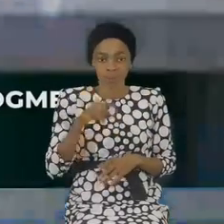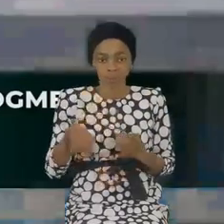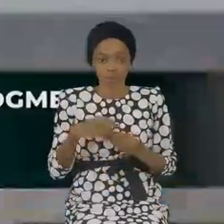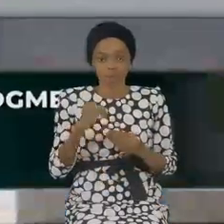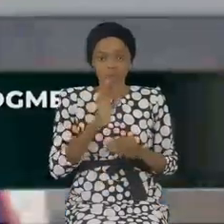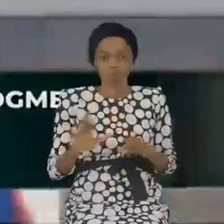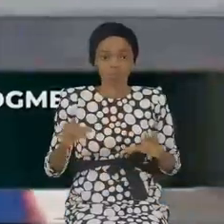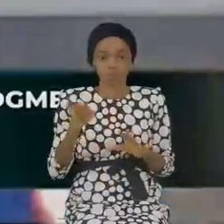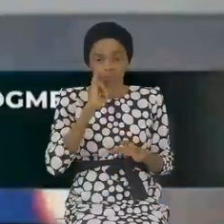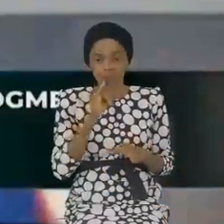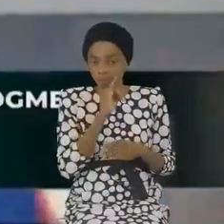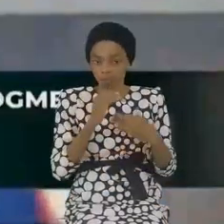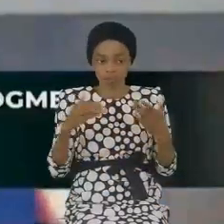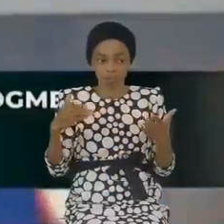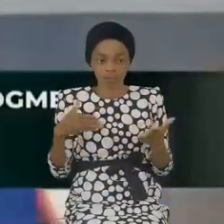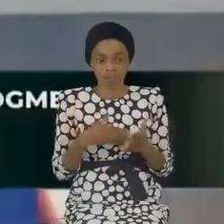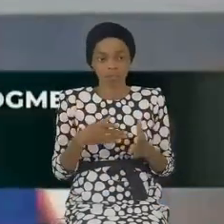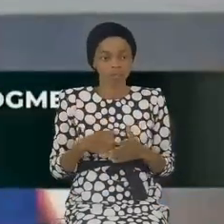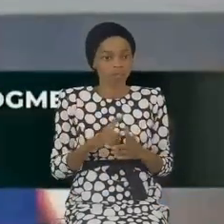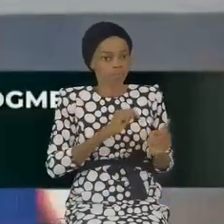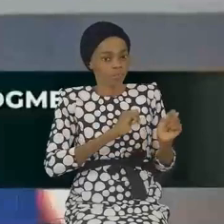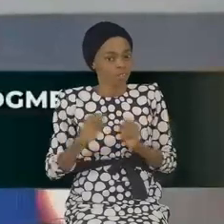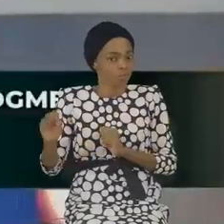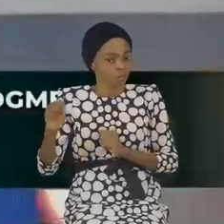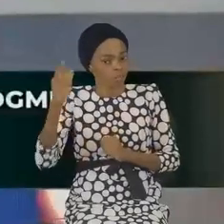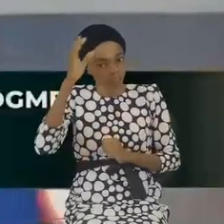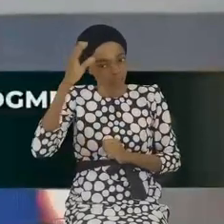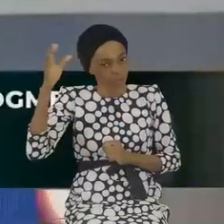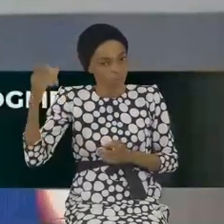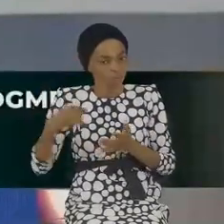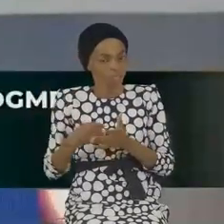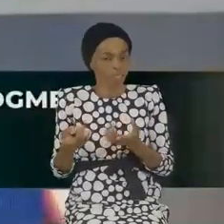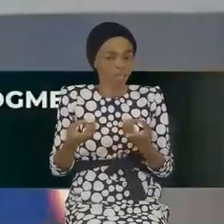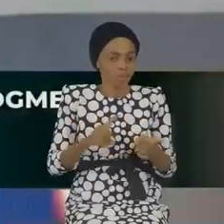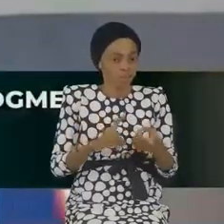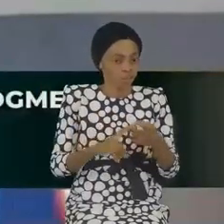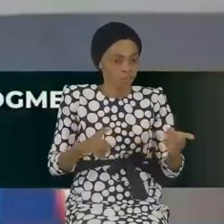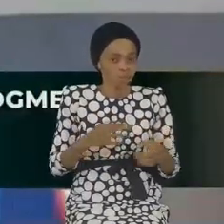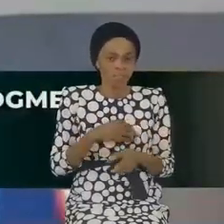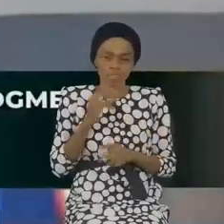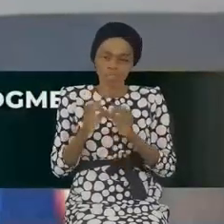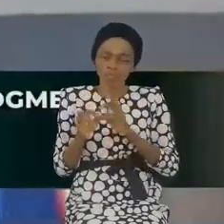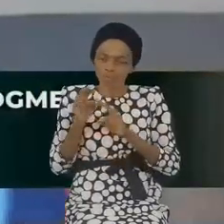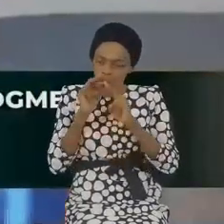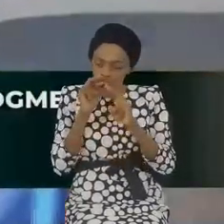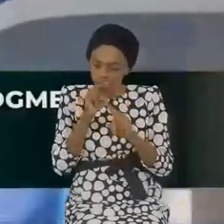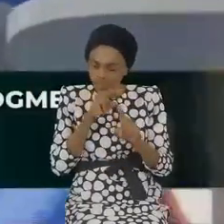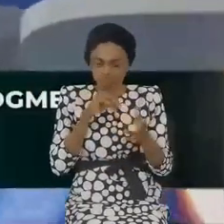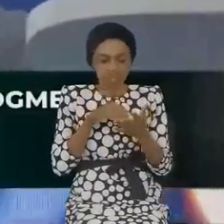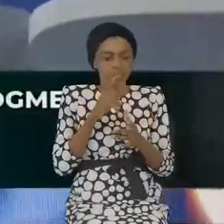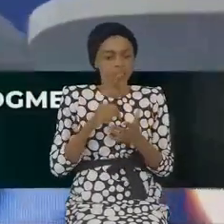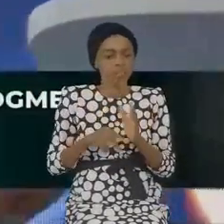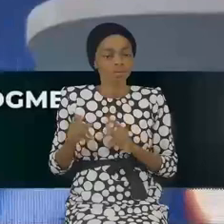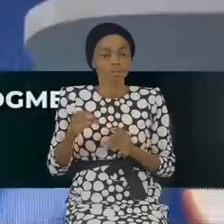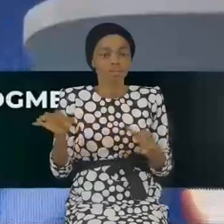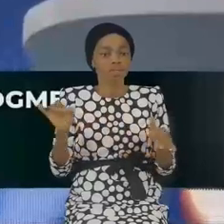le concept transférable. Cela leur est arrivé et nous regardons leur chute, pour que la même chose ne nous